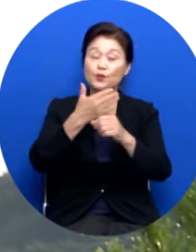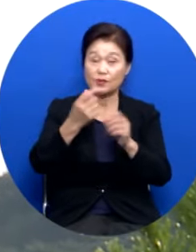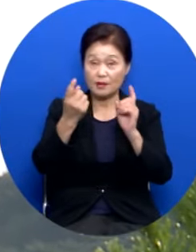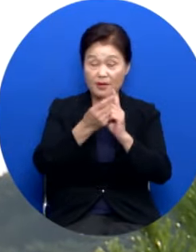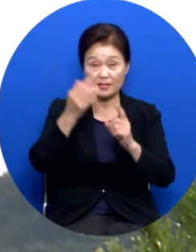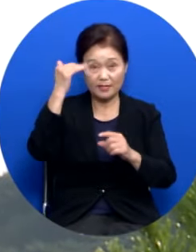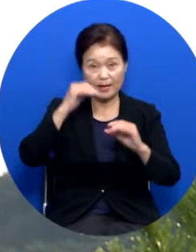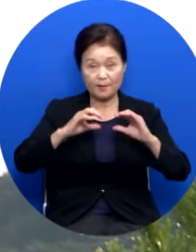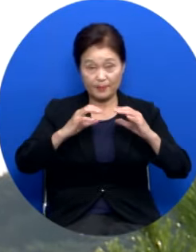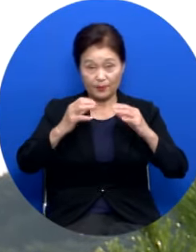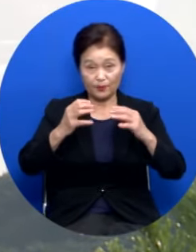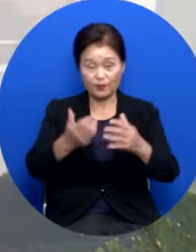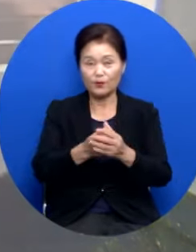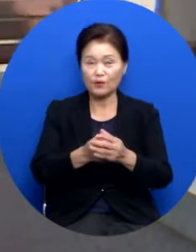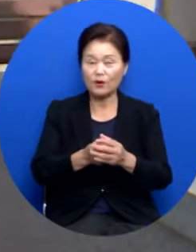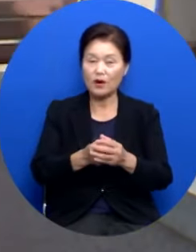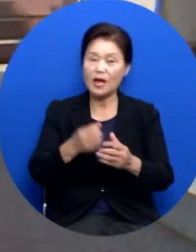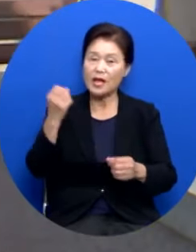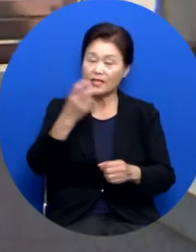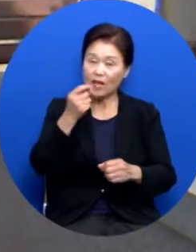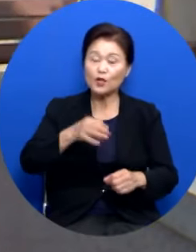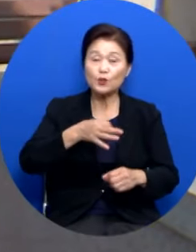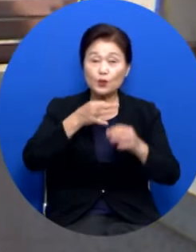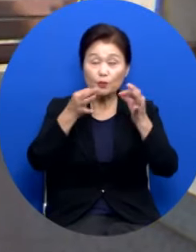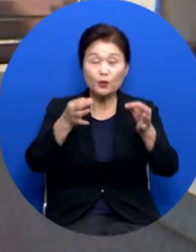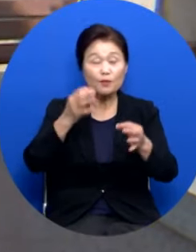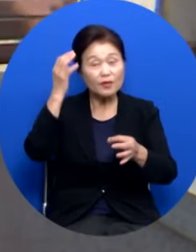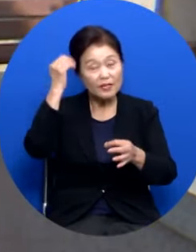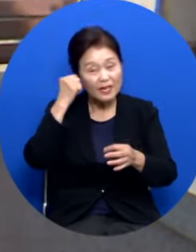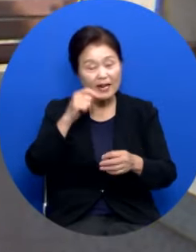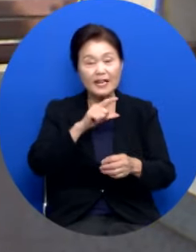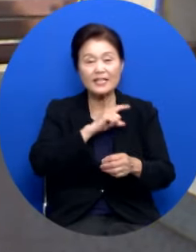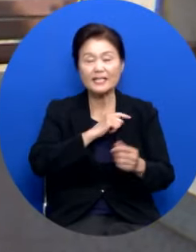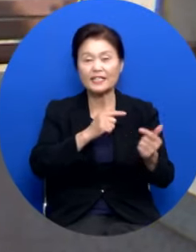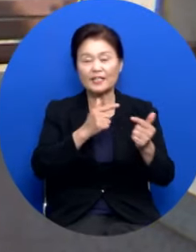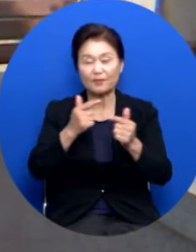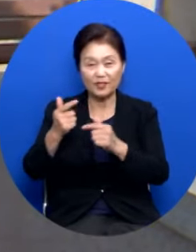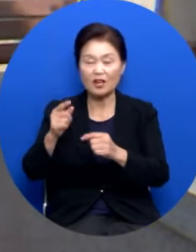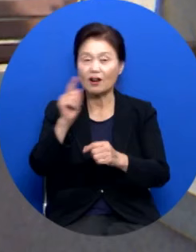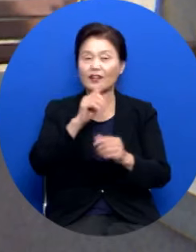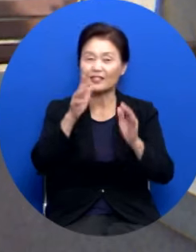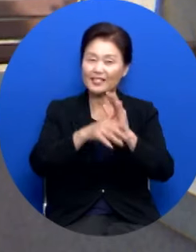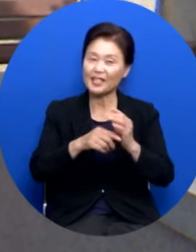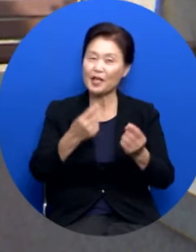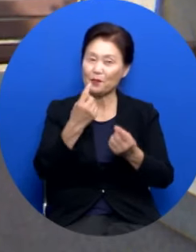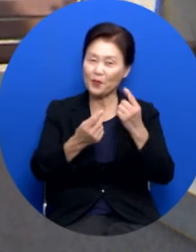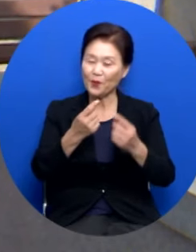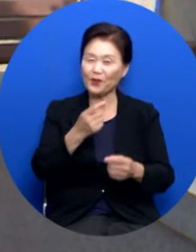대한민국. 수시로 부르며 기억하는 이들의 숭고한 이름이 어느 때보다도 더욱